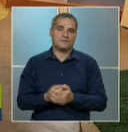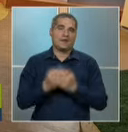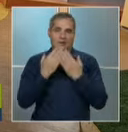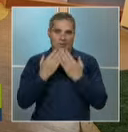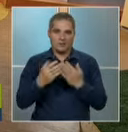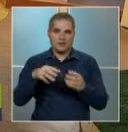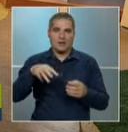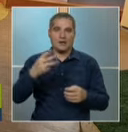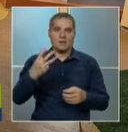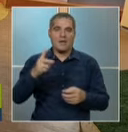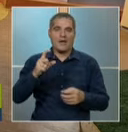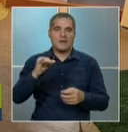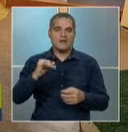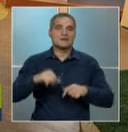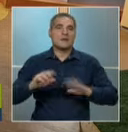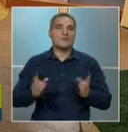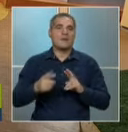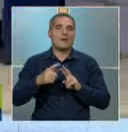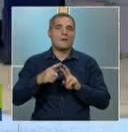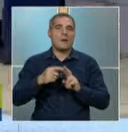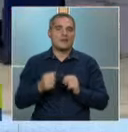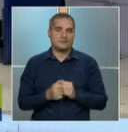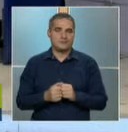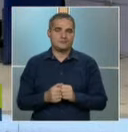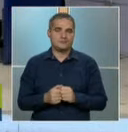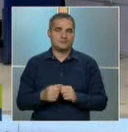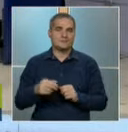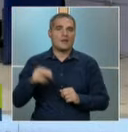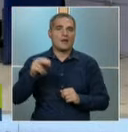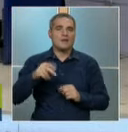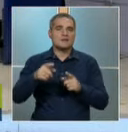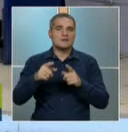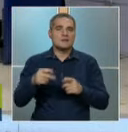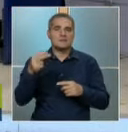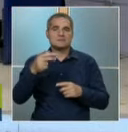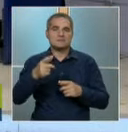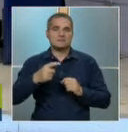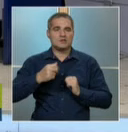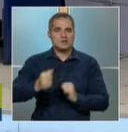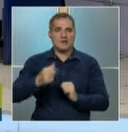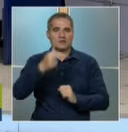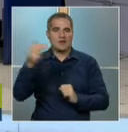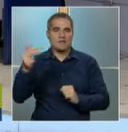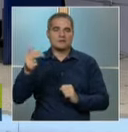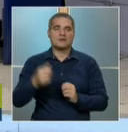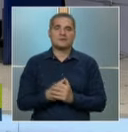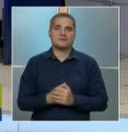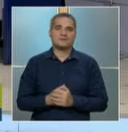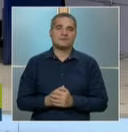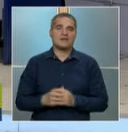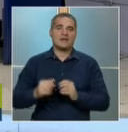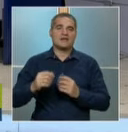Меги. Сега първо към Петя. Петя, ти си на темата, че защитаваш